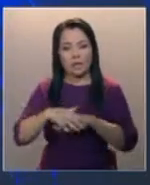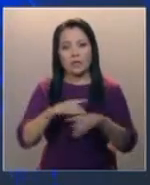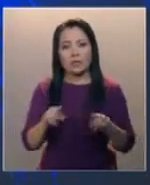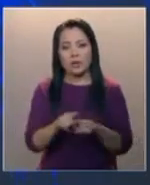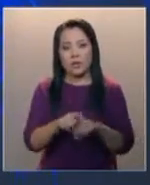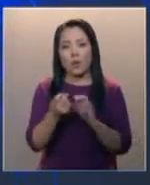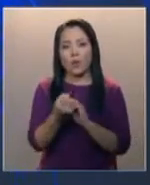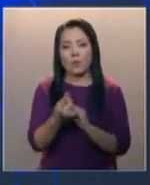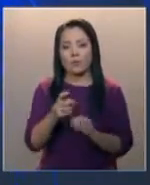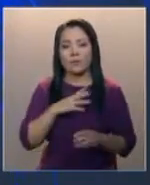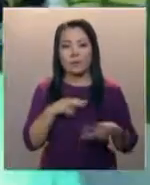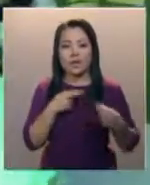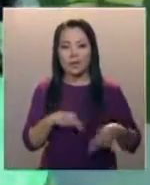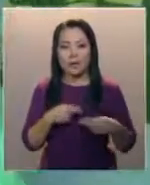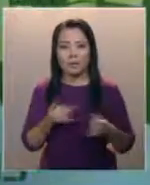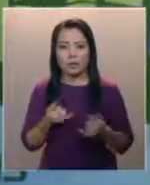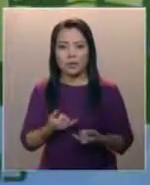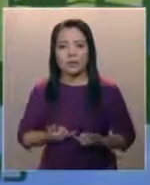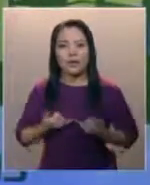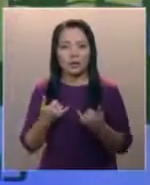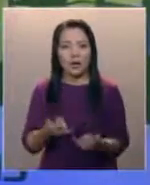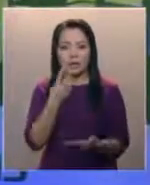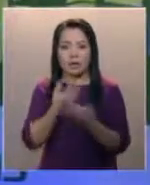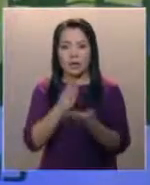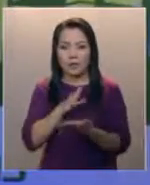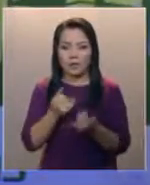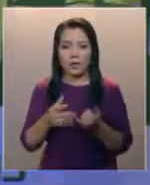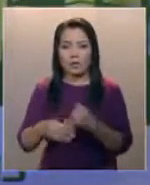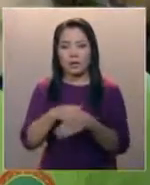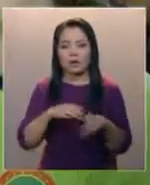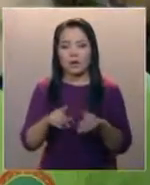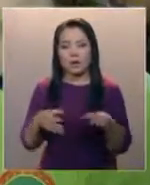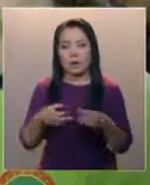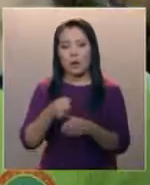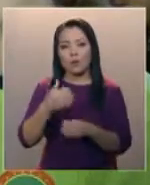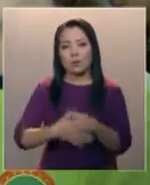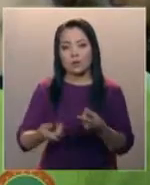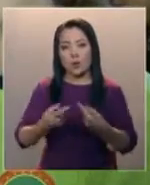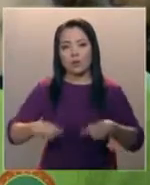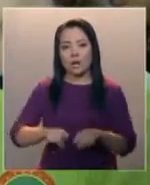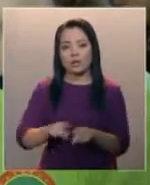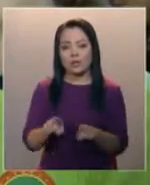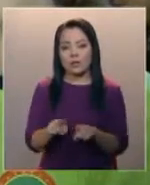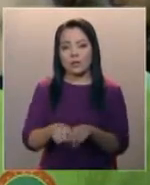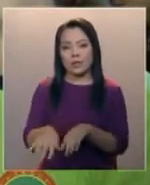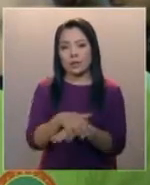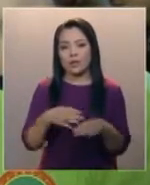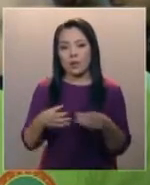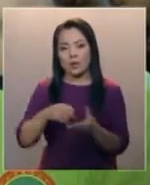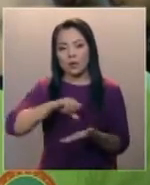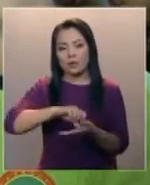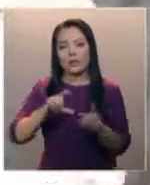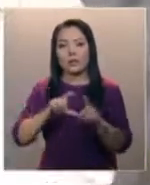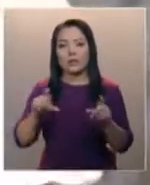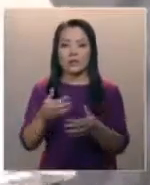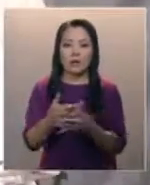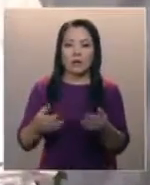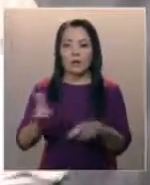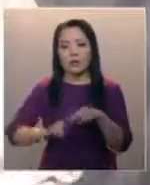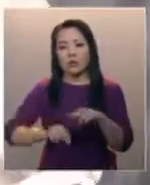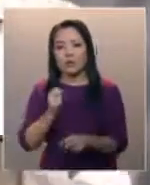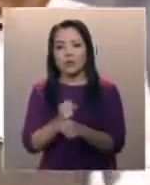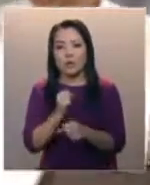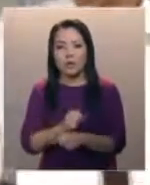жұмысшылары 11-ші еңбек маусымын осылай қорытындылады. Өңір жастары қоршаған ортаны көгалдандырып қана қоймай, әлеуметтік нысандардың құрылысына да